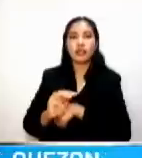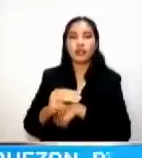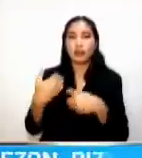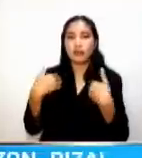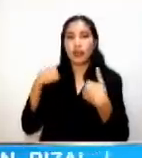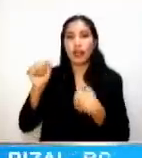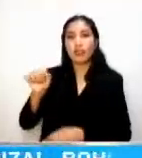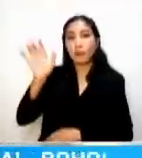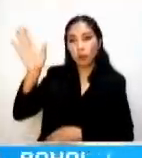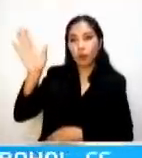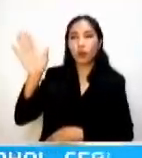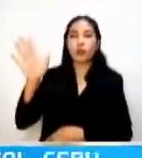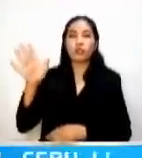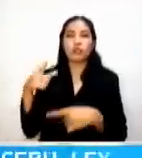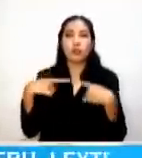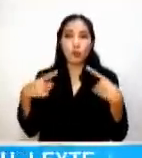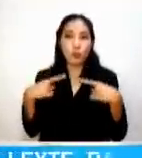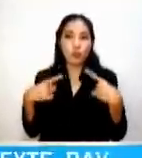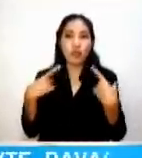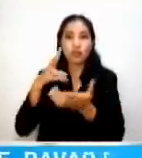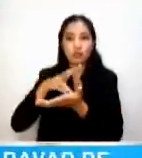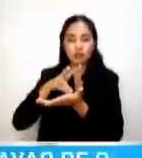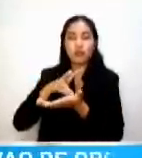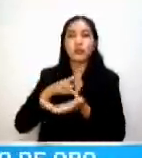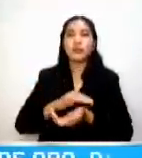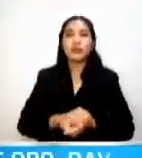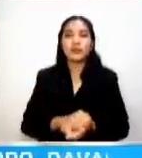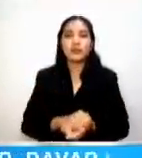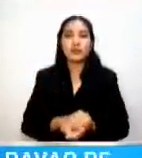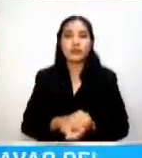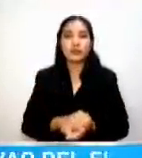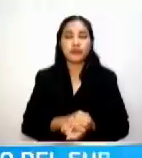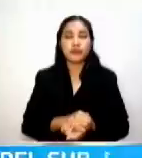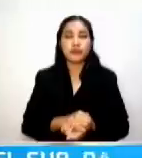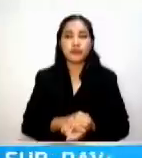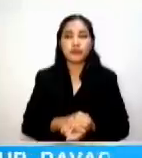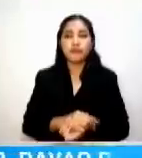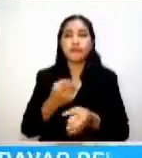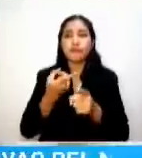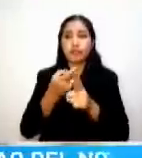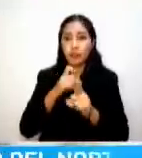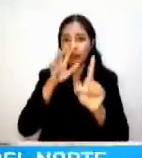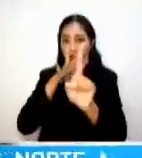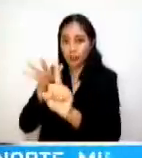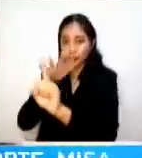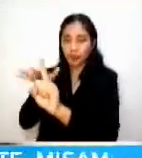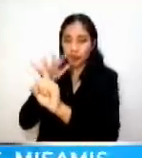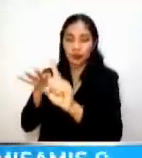Sinulungan, Laguna. And batay nga rin po doon sa mga nakita natin o na-observe po